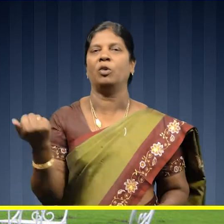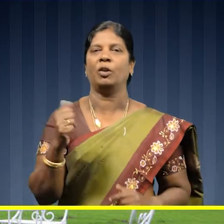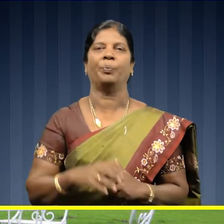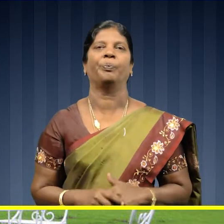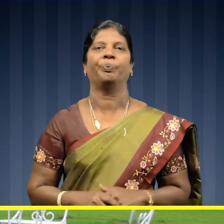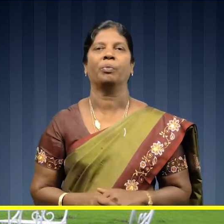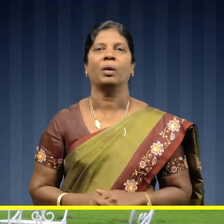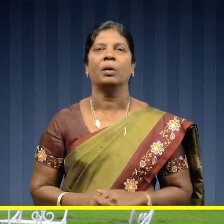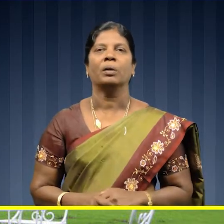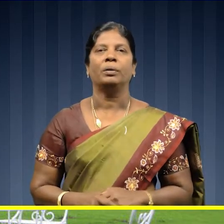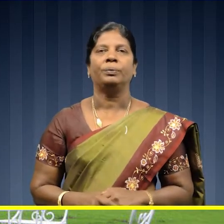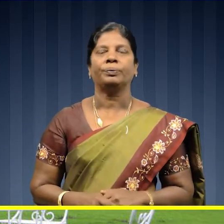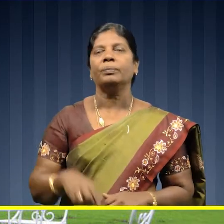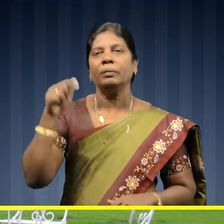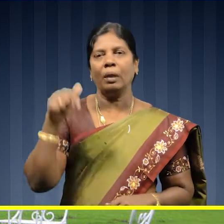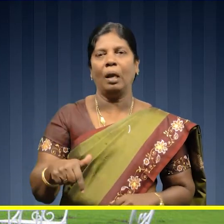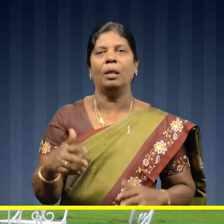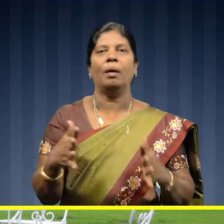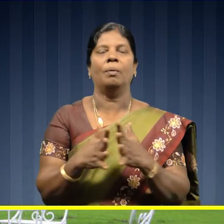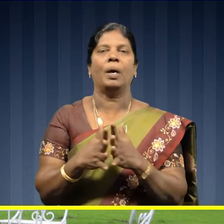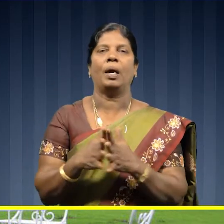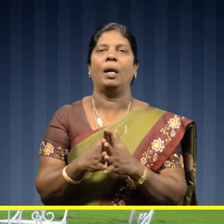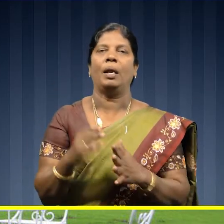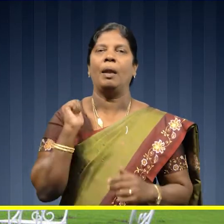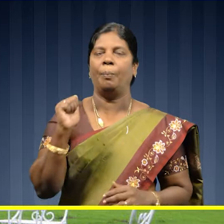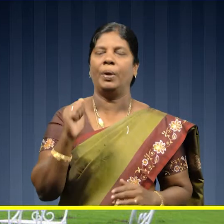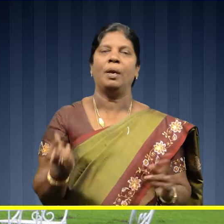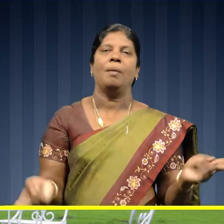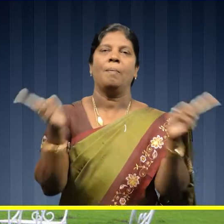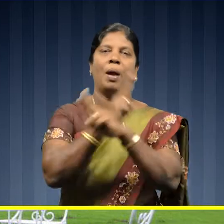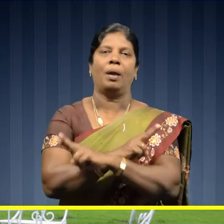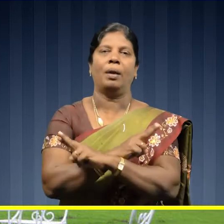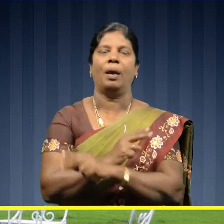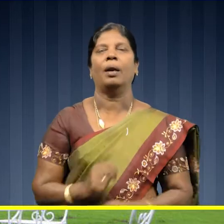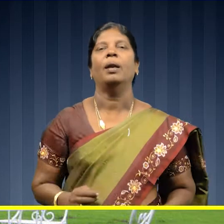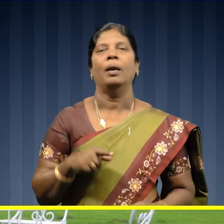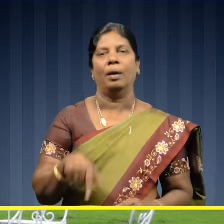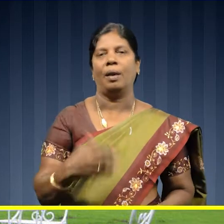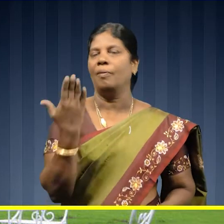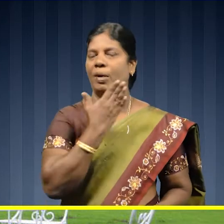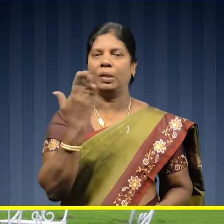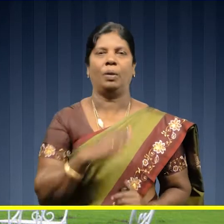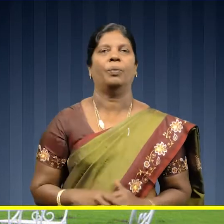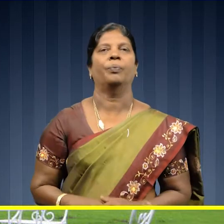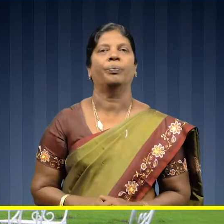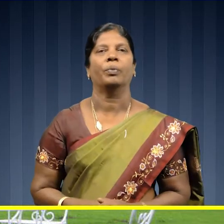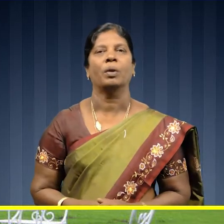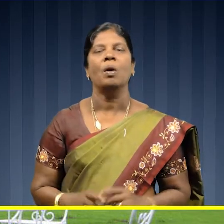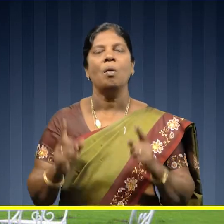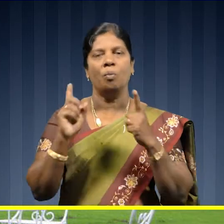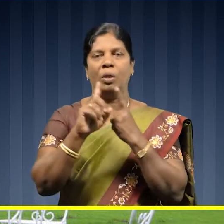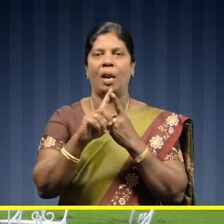வாழ்க்கையாக மாற்றிக்கொள்வது. இதோ இந்த மக்கள் எப்படி மாறினார்கள் என்பதை இந்த பகுதியிலே நாம்